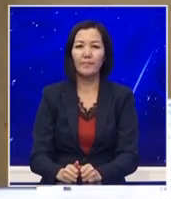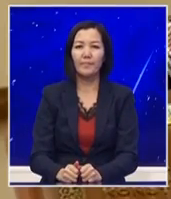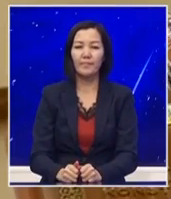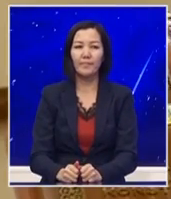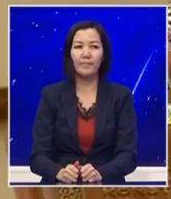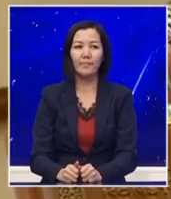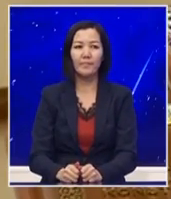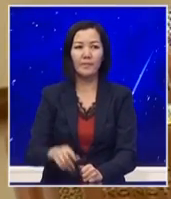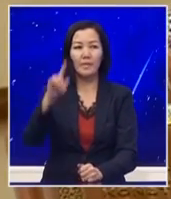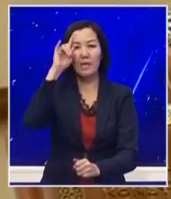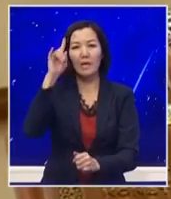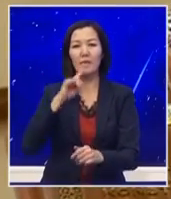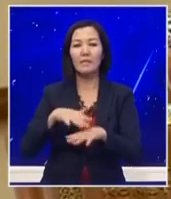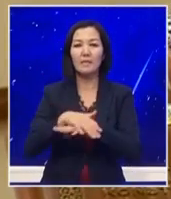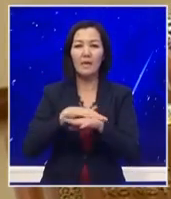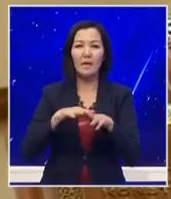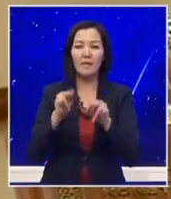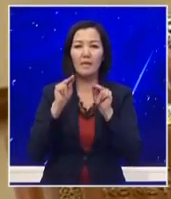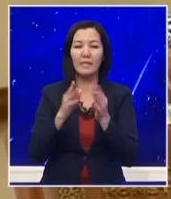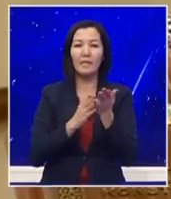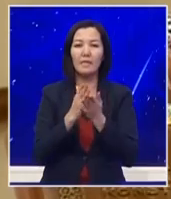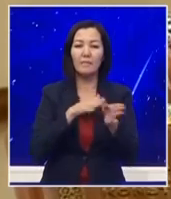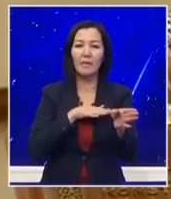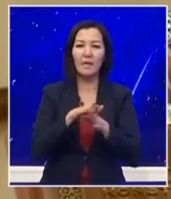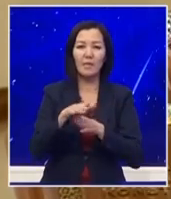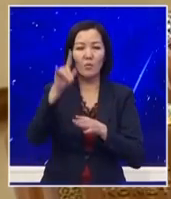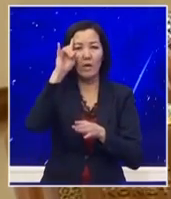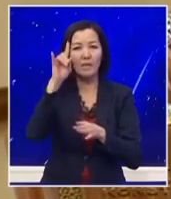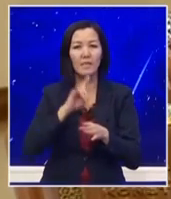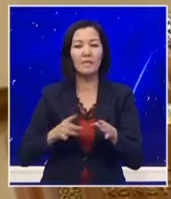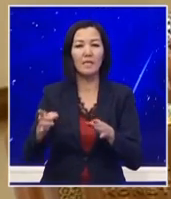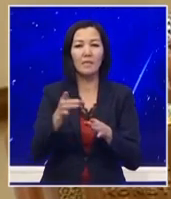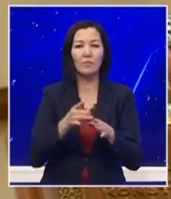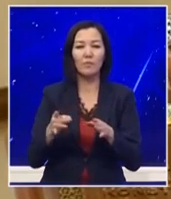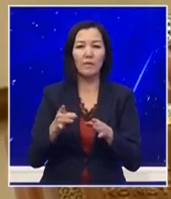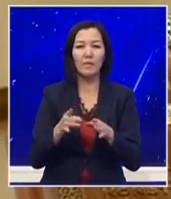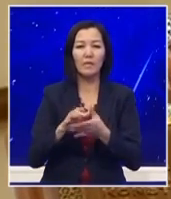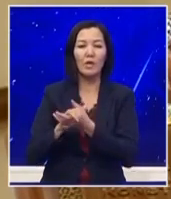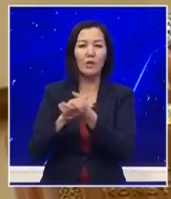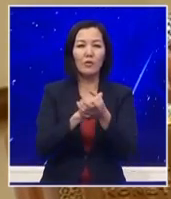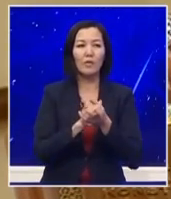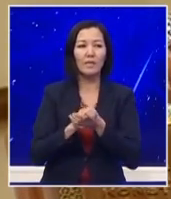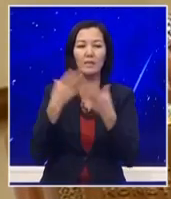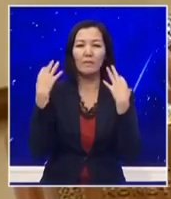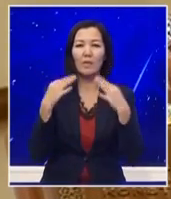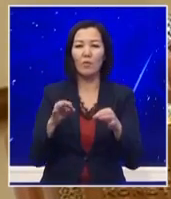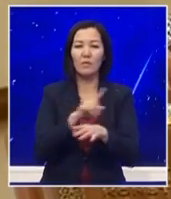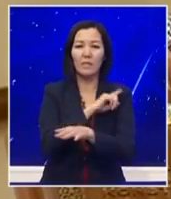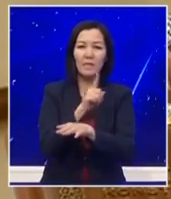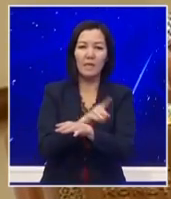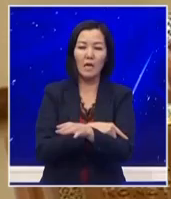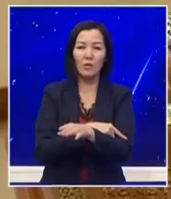Маратқызы. Қазақстан халқына адал қызмет етуге, Қазақстан республикасының тұтастығы мен тәуелсіздігін